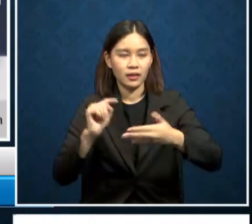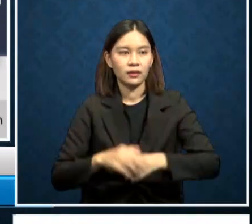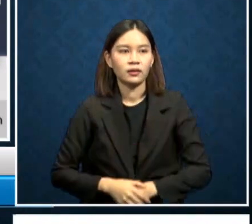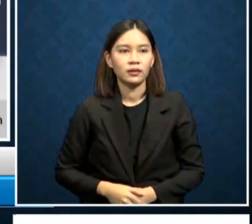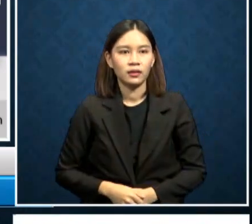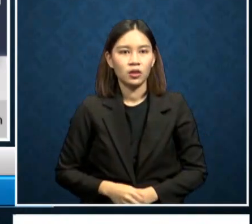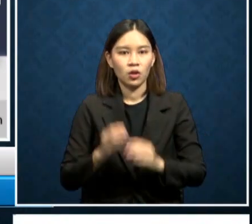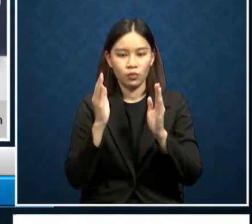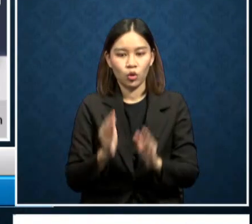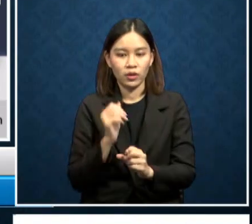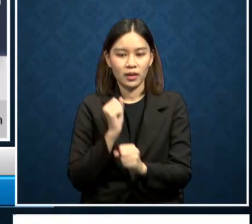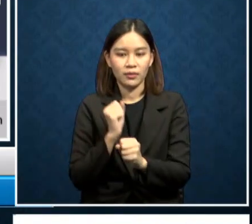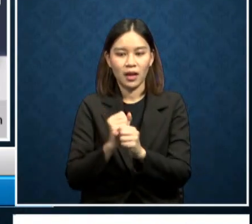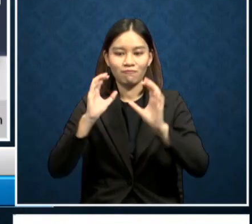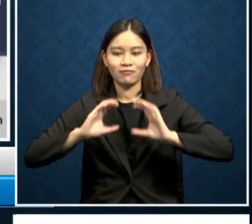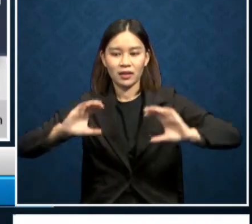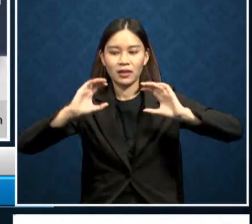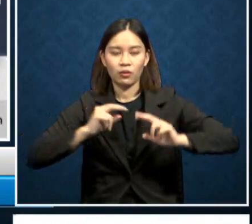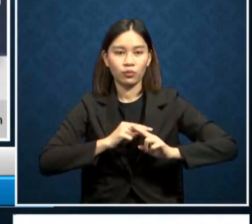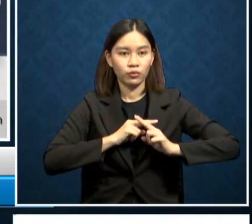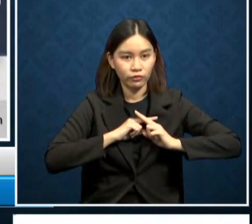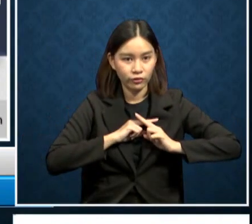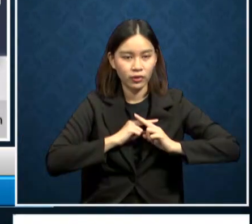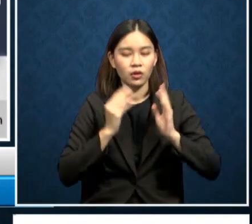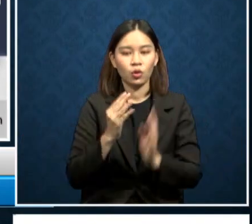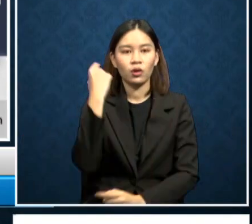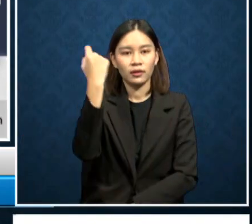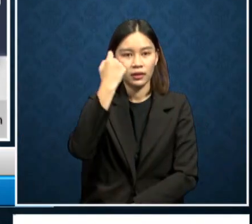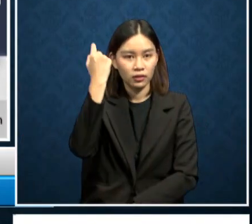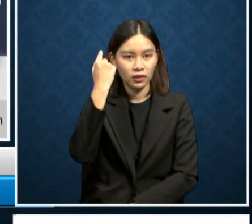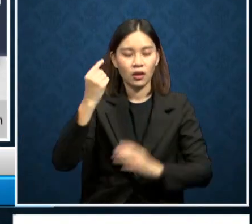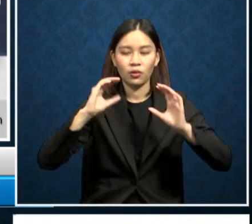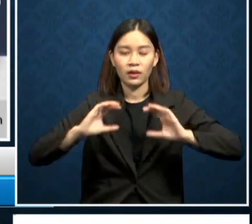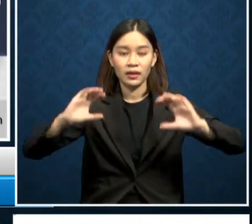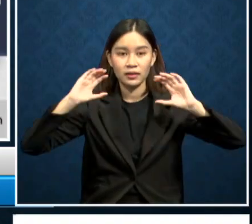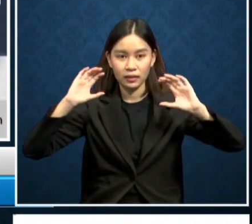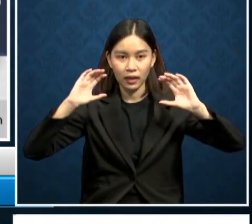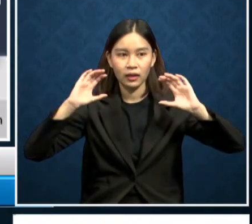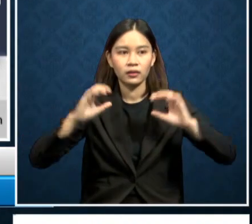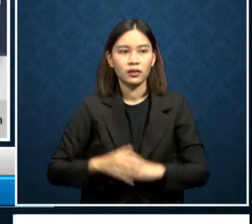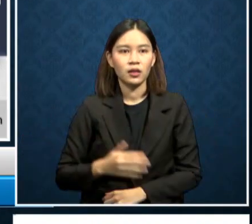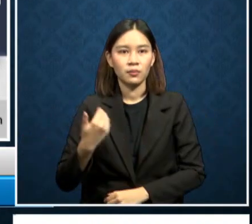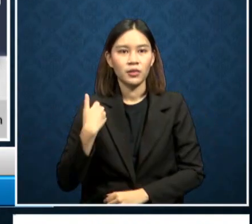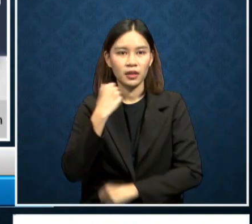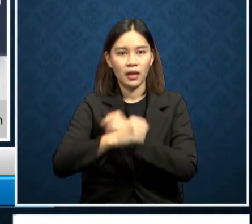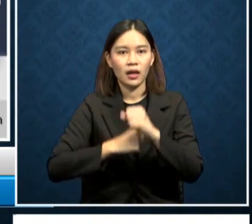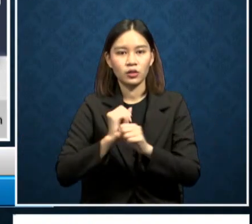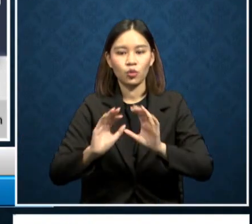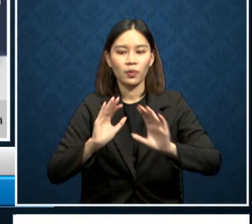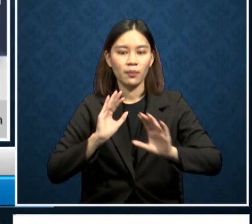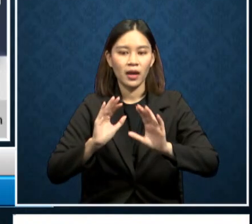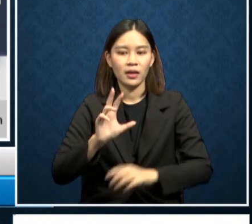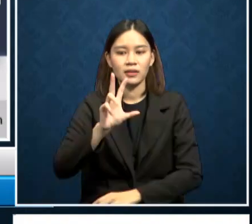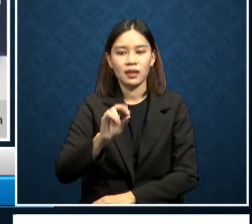ใหญ่เป็นพนักงานของรัฐวิสาอังกฤษนักท่องเที่ยวข้าราชการโดยมีอายุเฉลี่ยที่